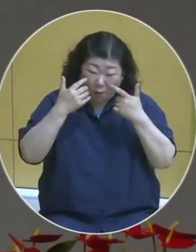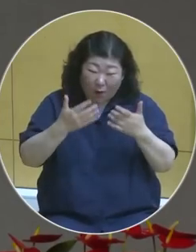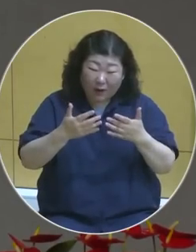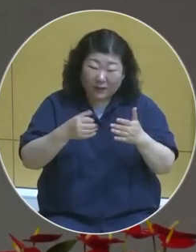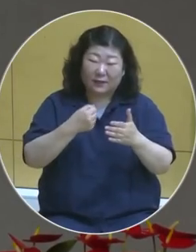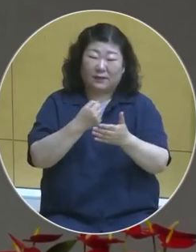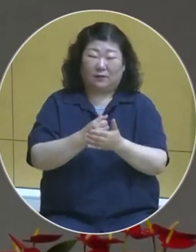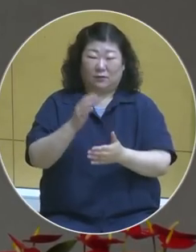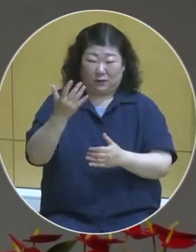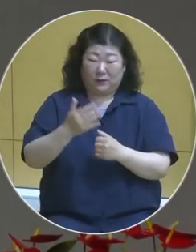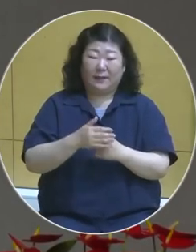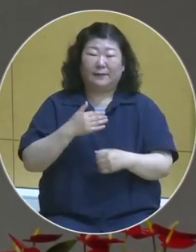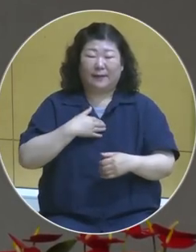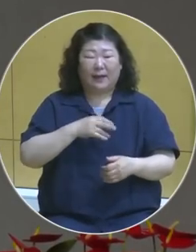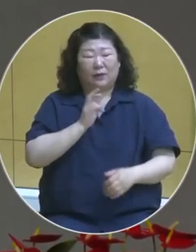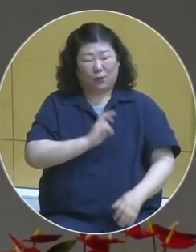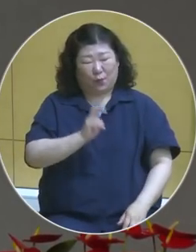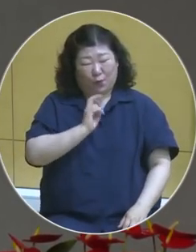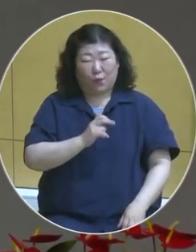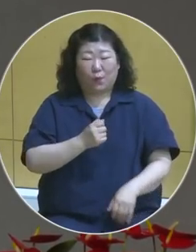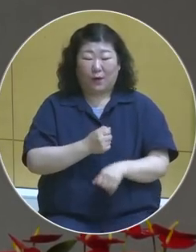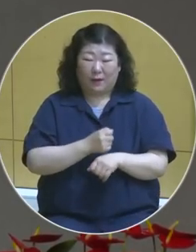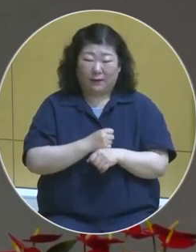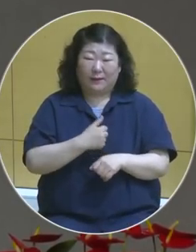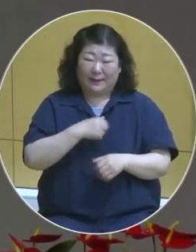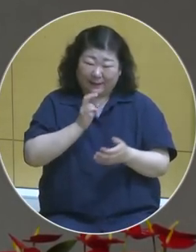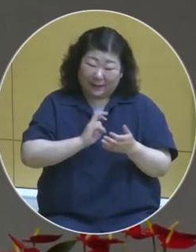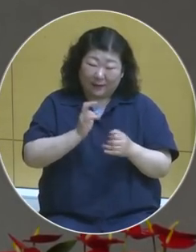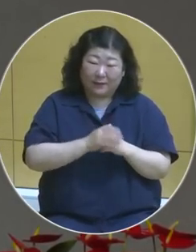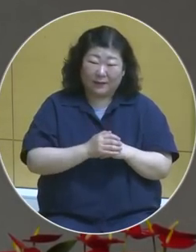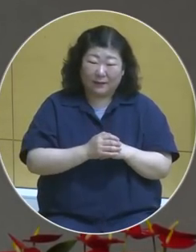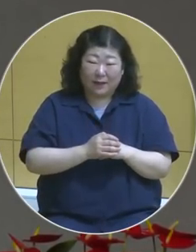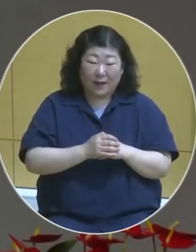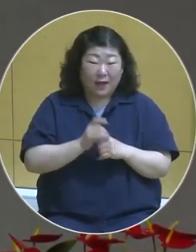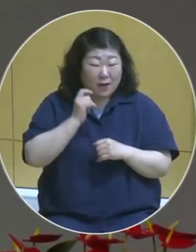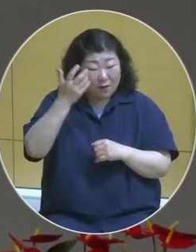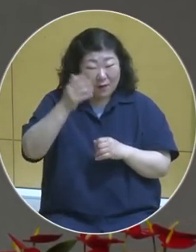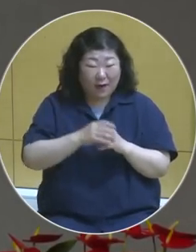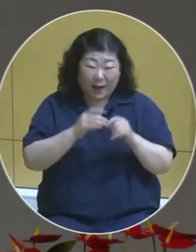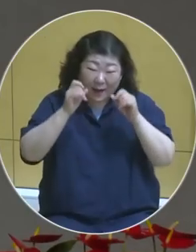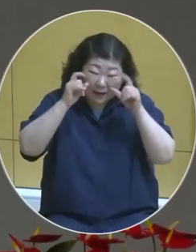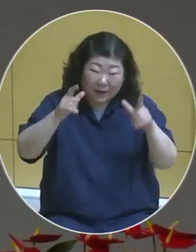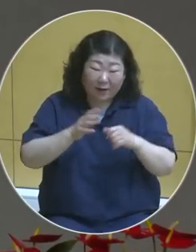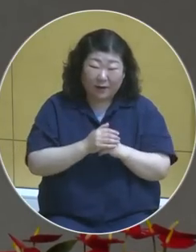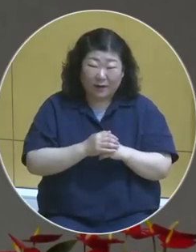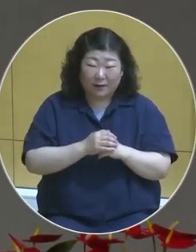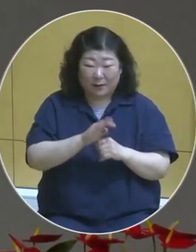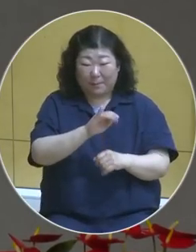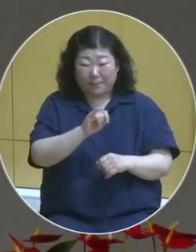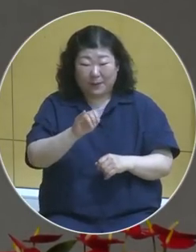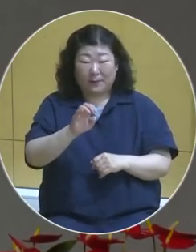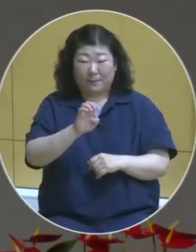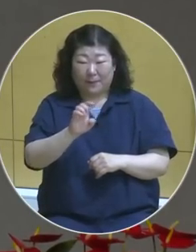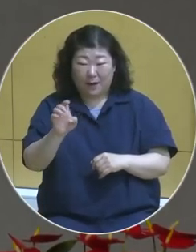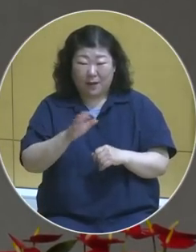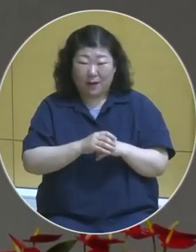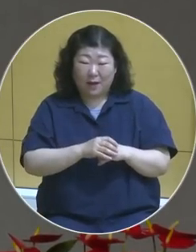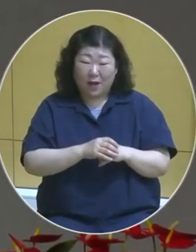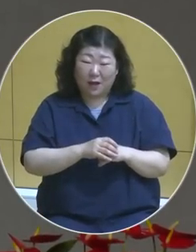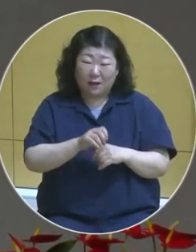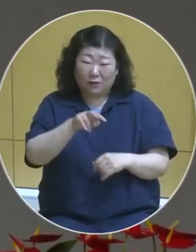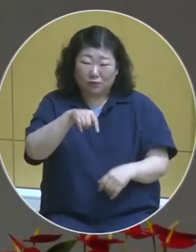내가 노래하고 내가 찬송하리이다. 내 영광아 깰지어다 비파야 수금아 깰지어다 내가 새벽을 깨우르다. 이게